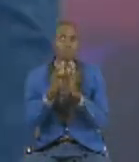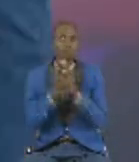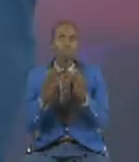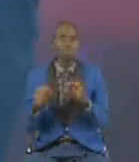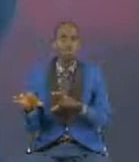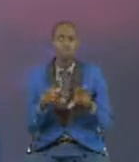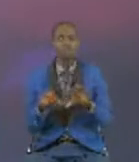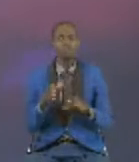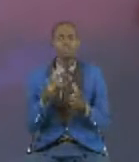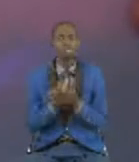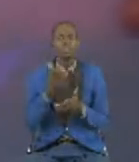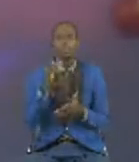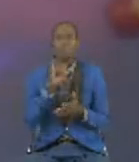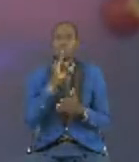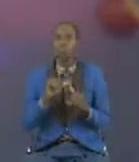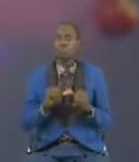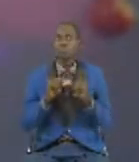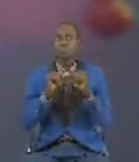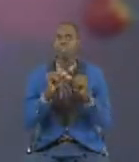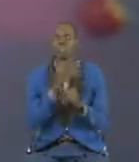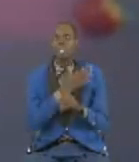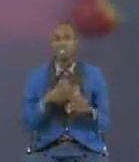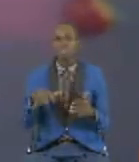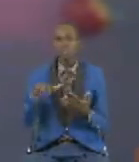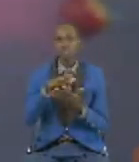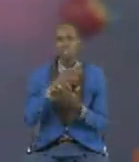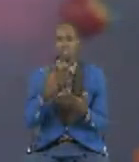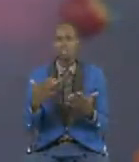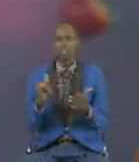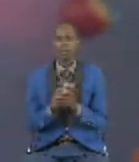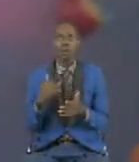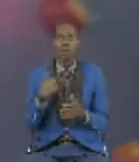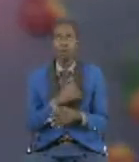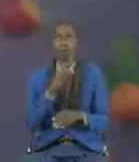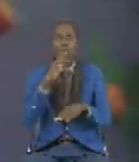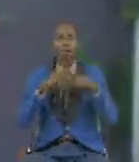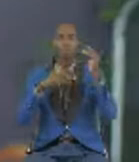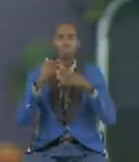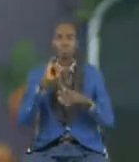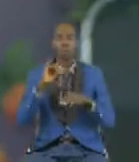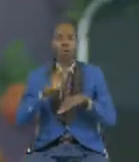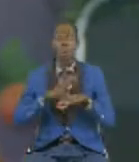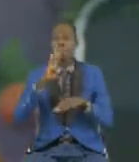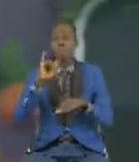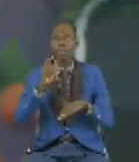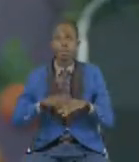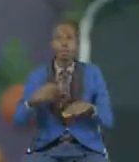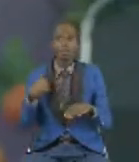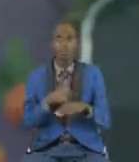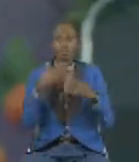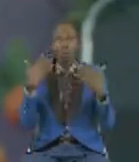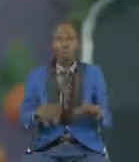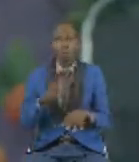Apôtres, il y avait le soutien de Dieu. Ce sont les choses sur lesquelles nous allons bâtir. Et dès que nous aurons fini, tu